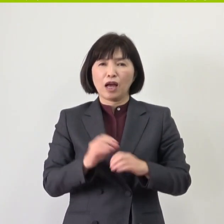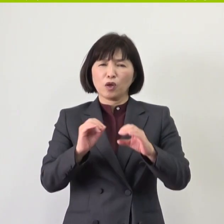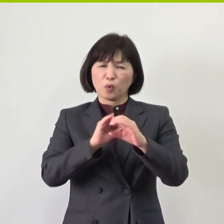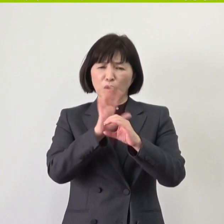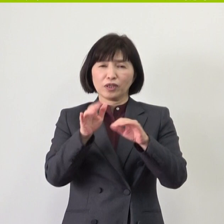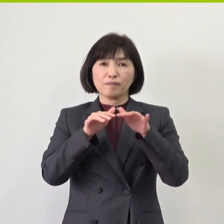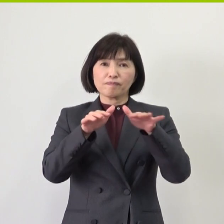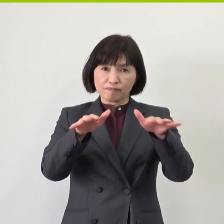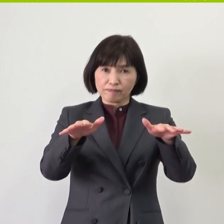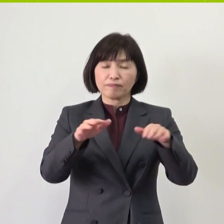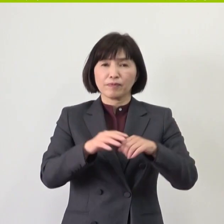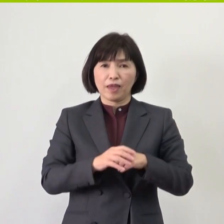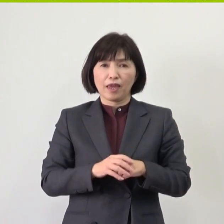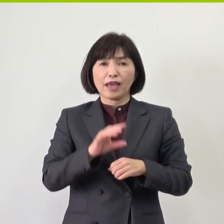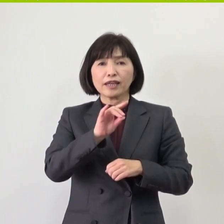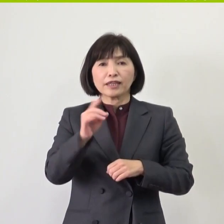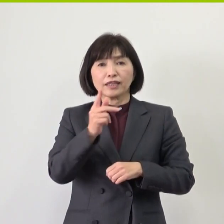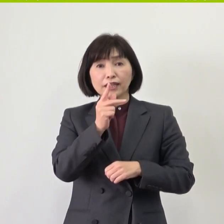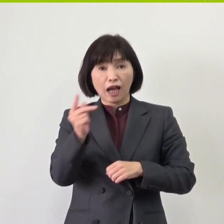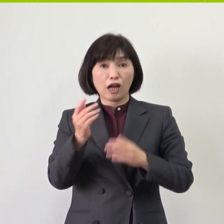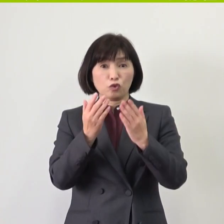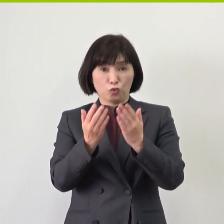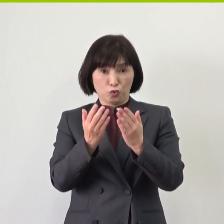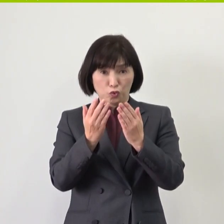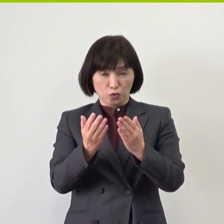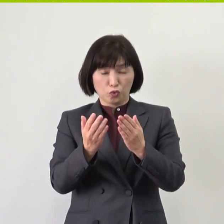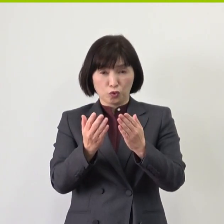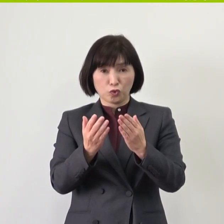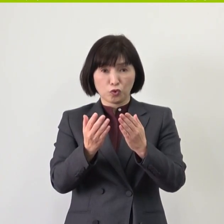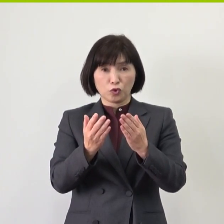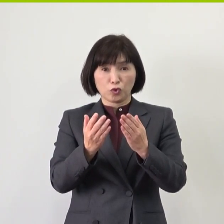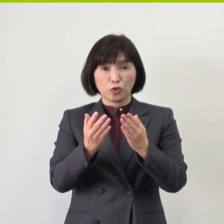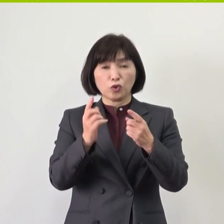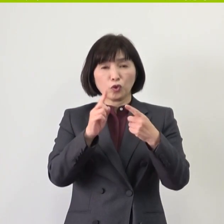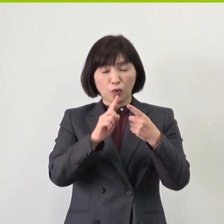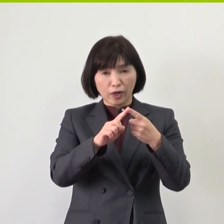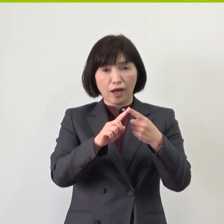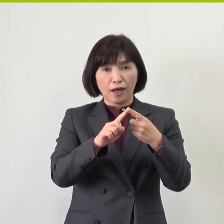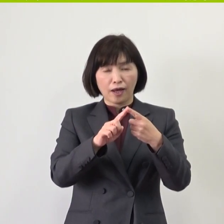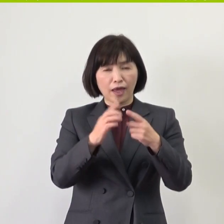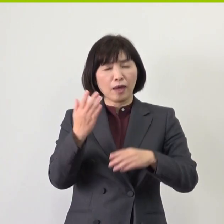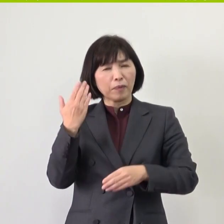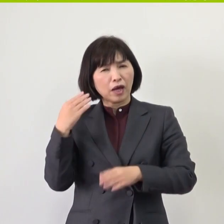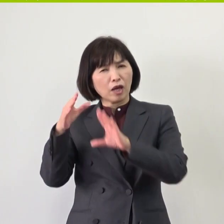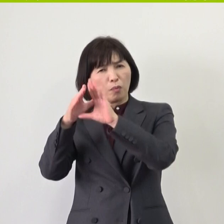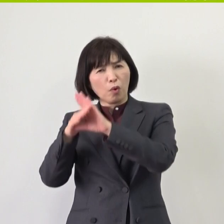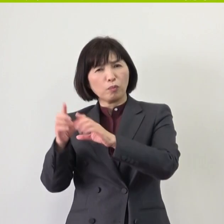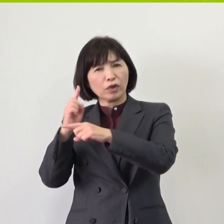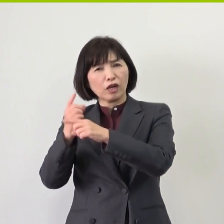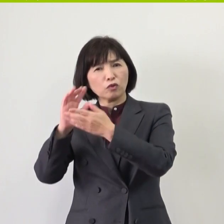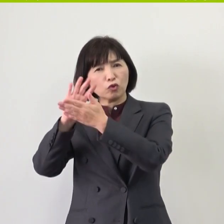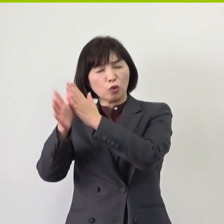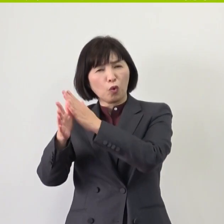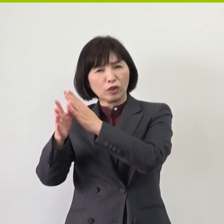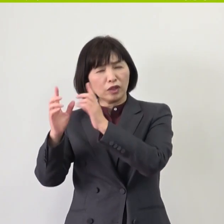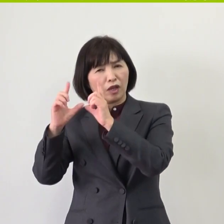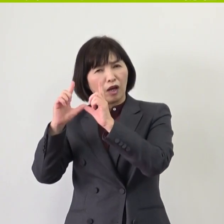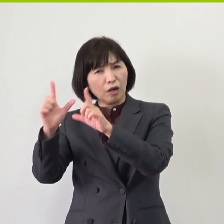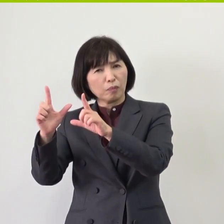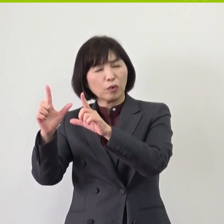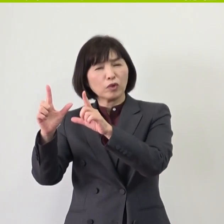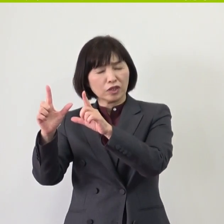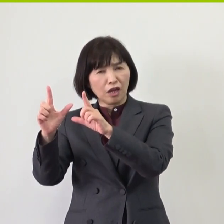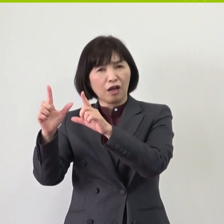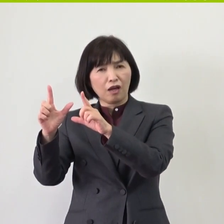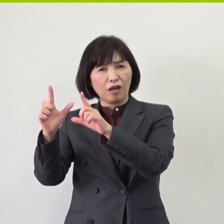コロナ禍の影響もありまして、ギガスクール構想であったり、まさに当時、我々が文科省で記者会見をしたのが昨